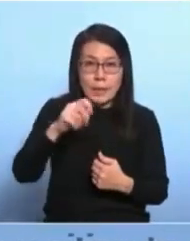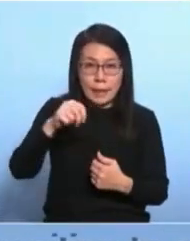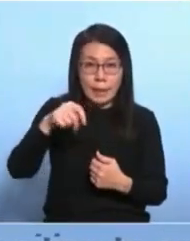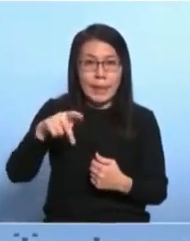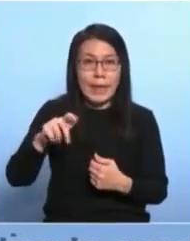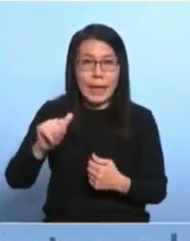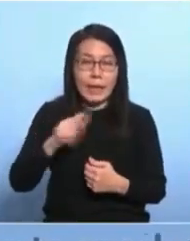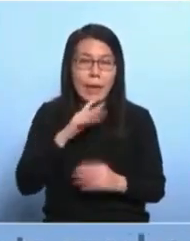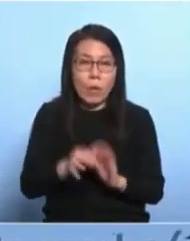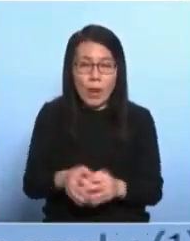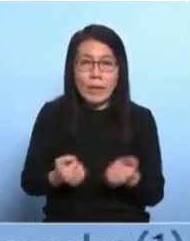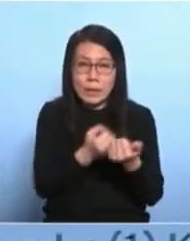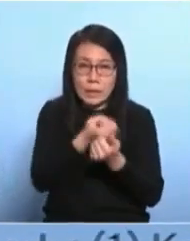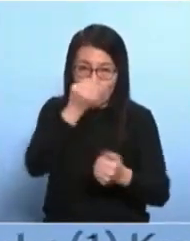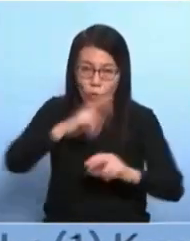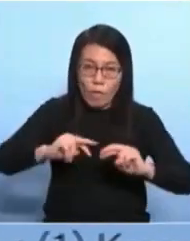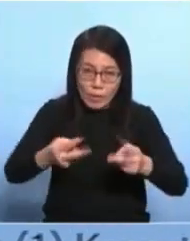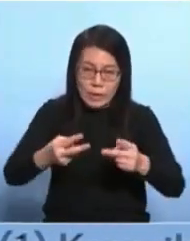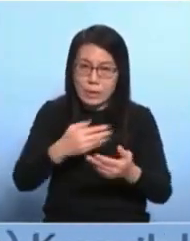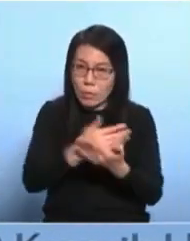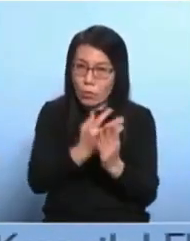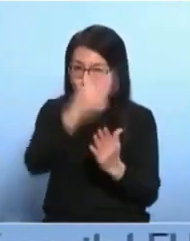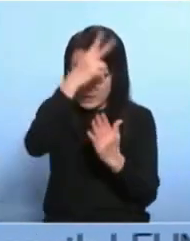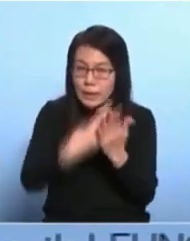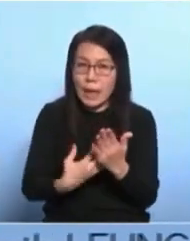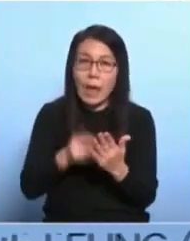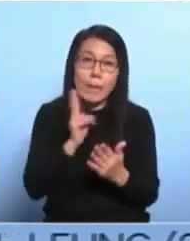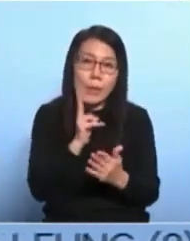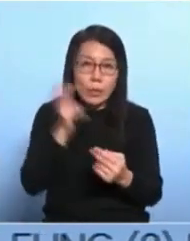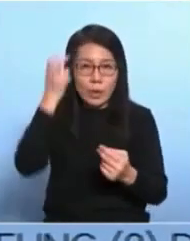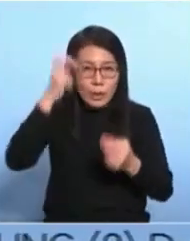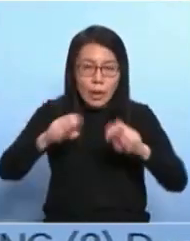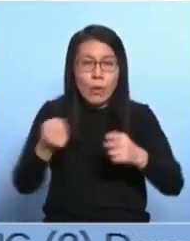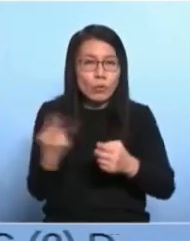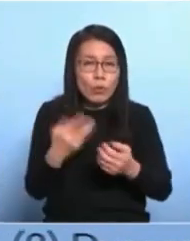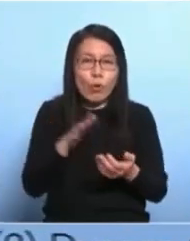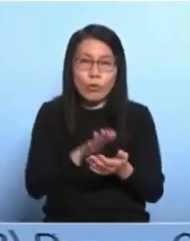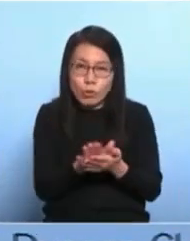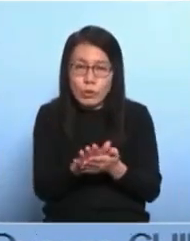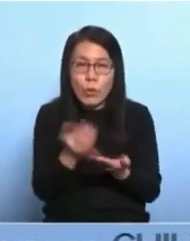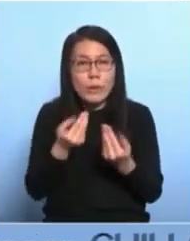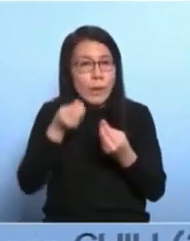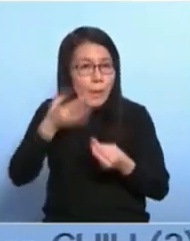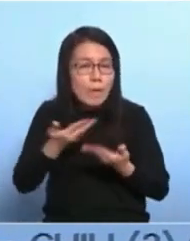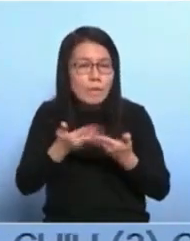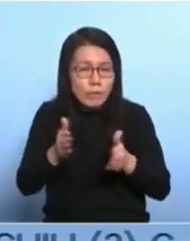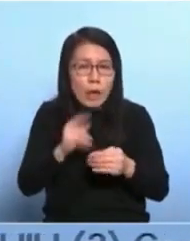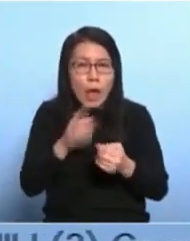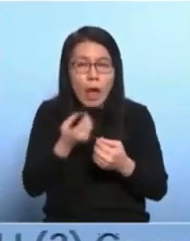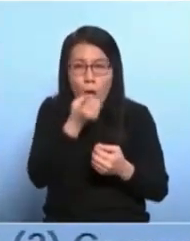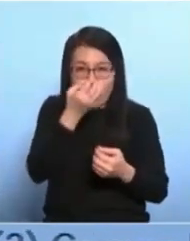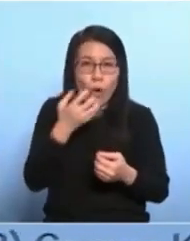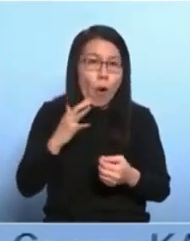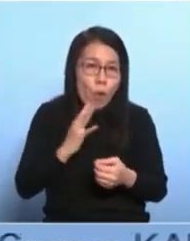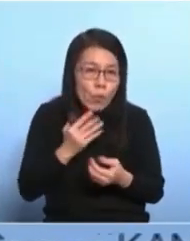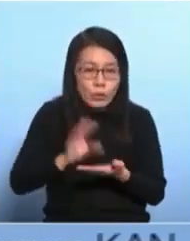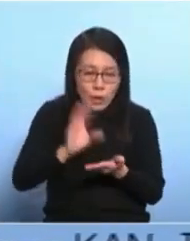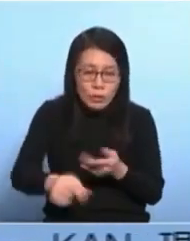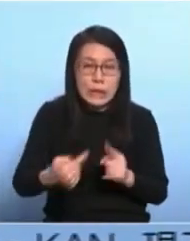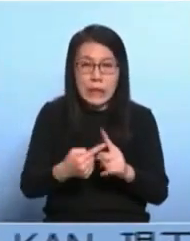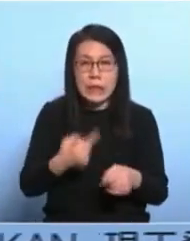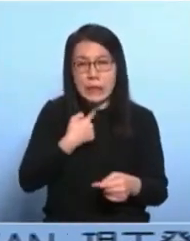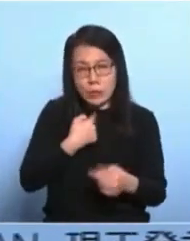等支持香港發展的系列政策，例如研究進一步取消和放寬對港澳投資者的投資的